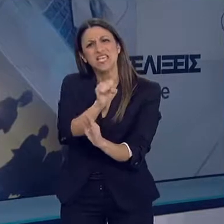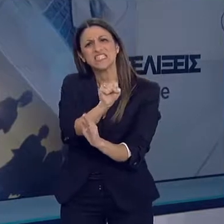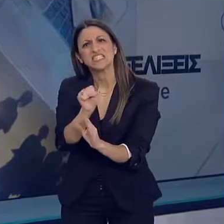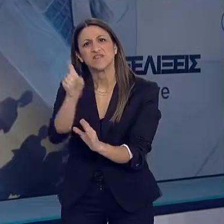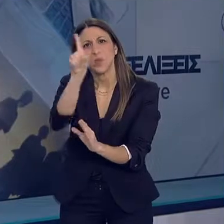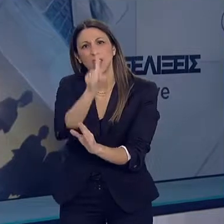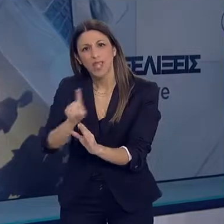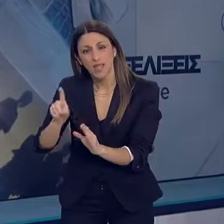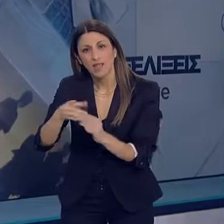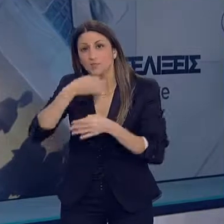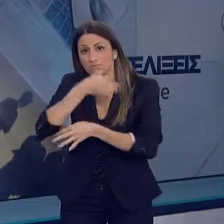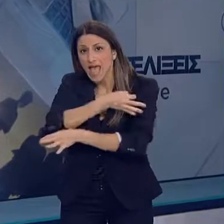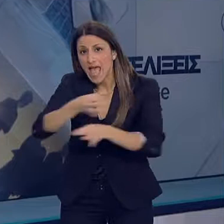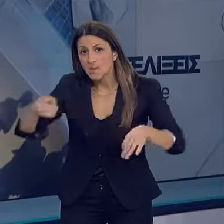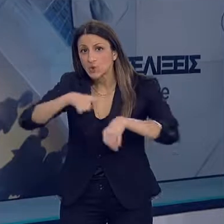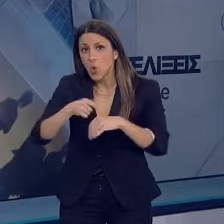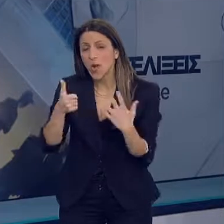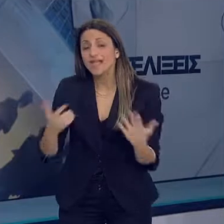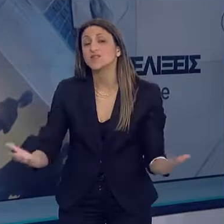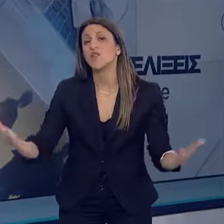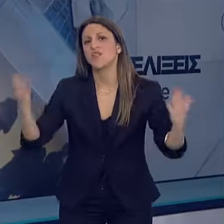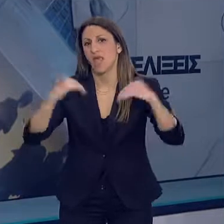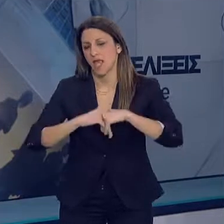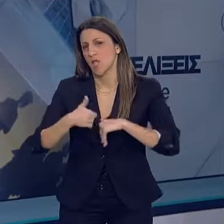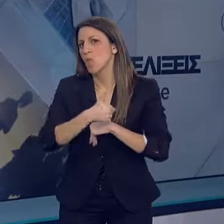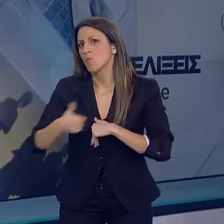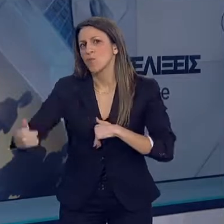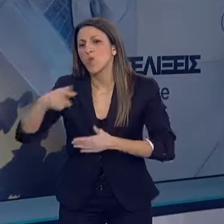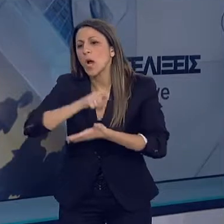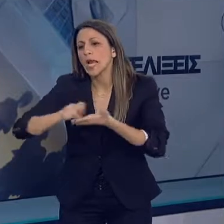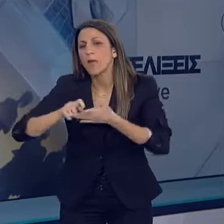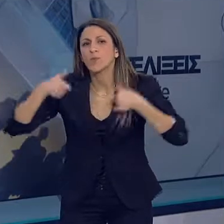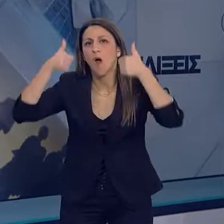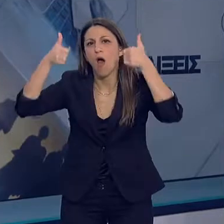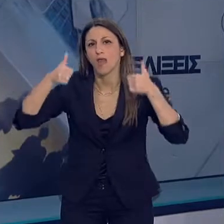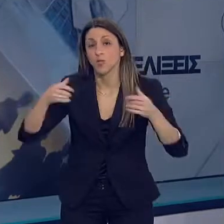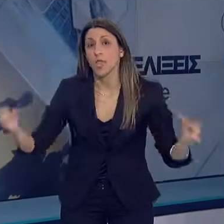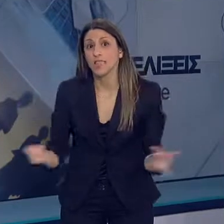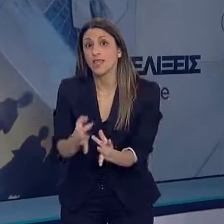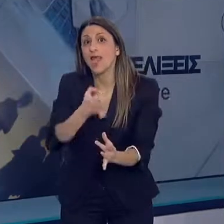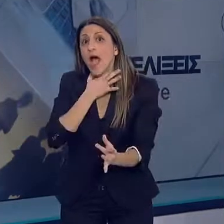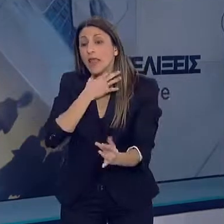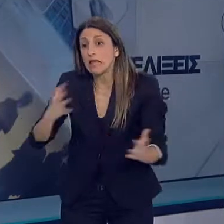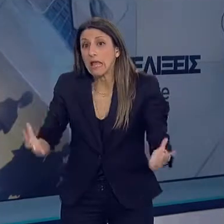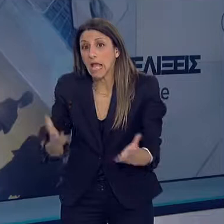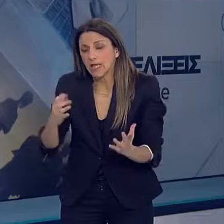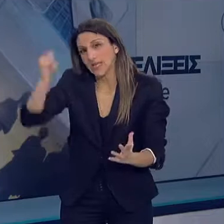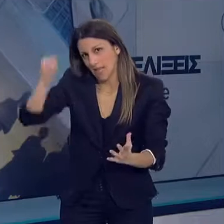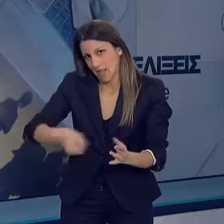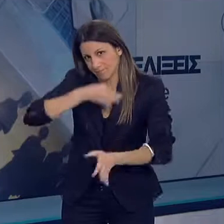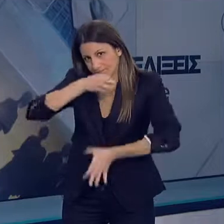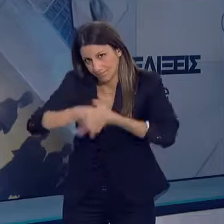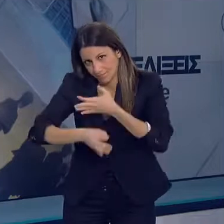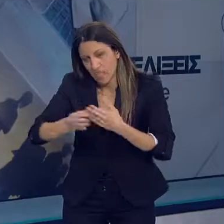ανακοινώσεις και δεν θα πραγματοποιείται η ενημέρωση, εκτός αν κριθεί αναγκαίο να γίνει κάποια από τις τρεις μέρες, οπότε και θα